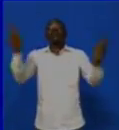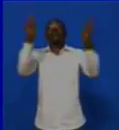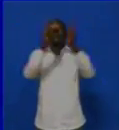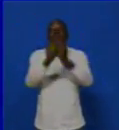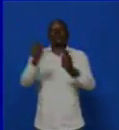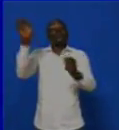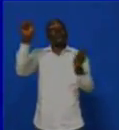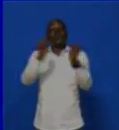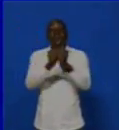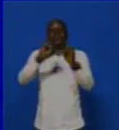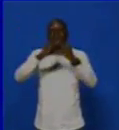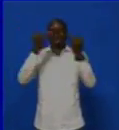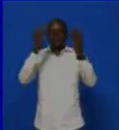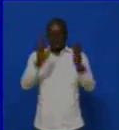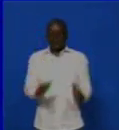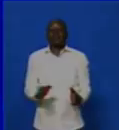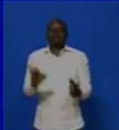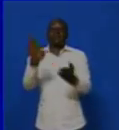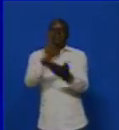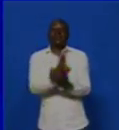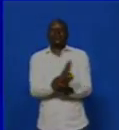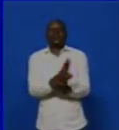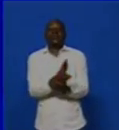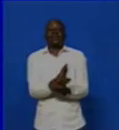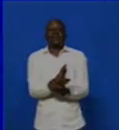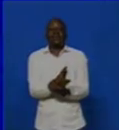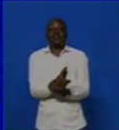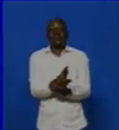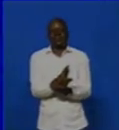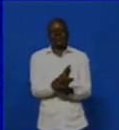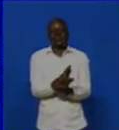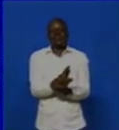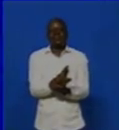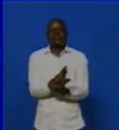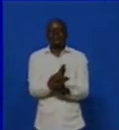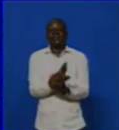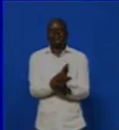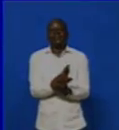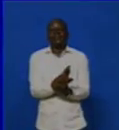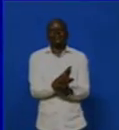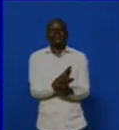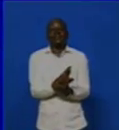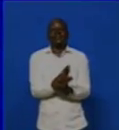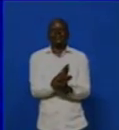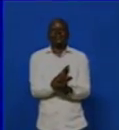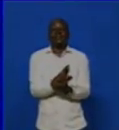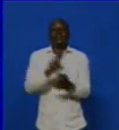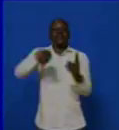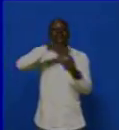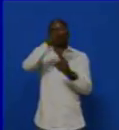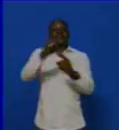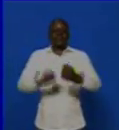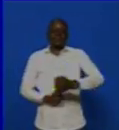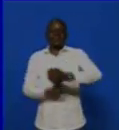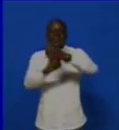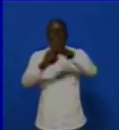les journalistes. Des précisions avec Paul-David Bambara et Oumar Zombré. La situation sécuritaire au